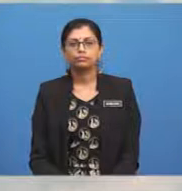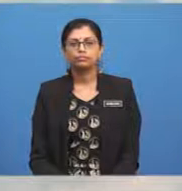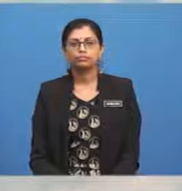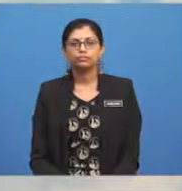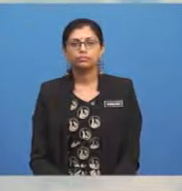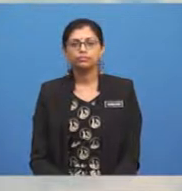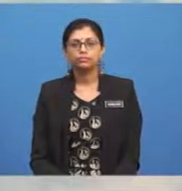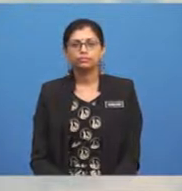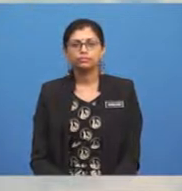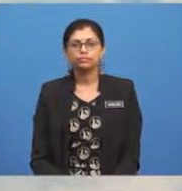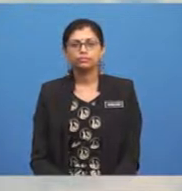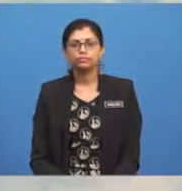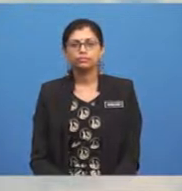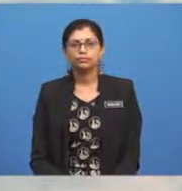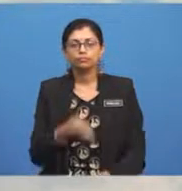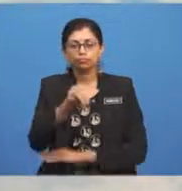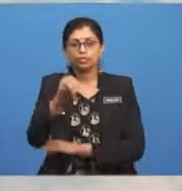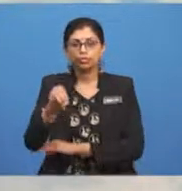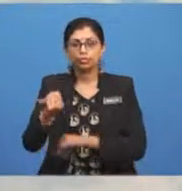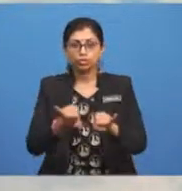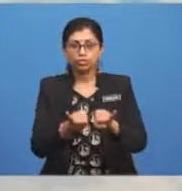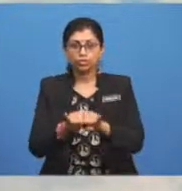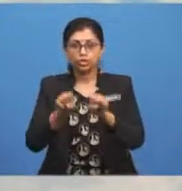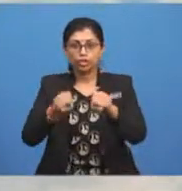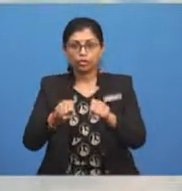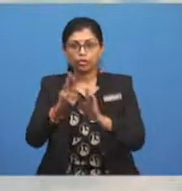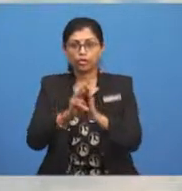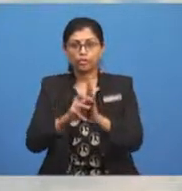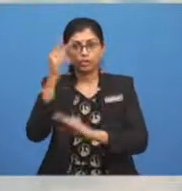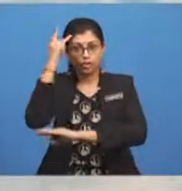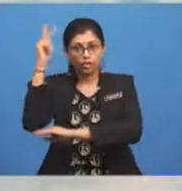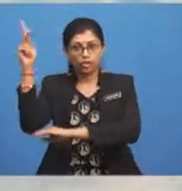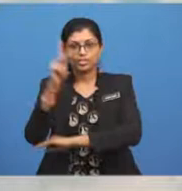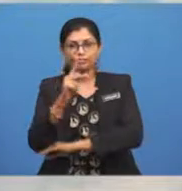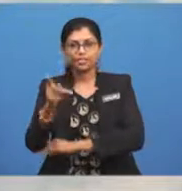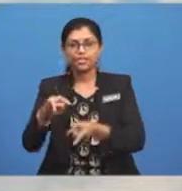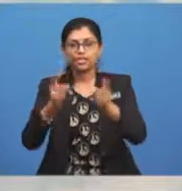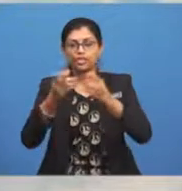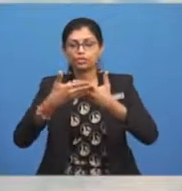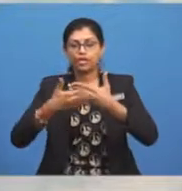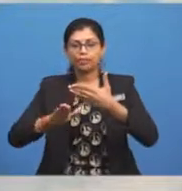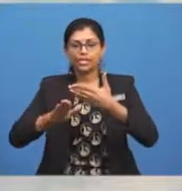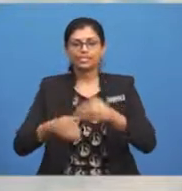3.3.3, murid-murid juga haruslah dapat mengkonsepsikan halaju lepas.